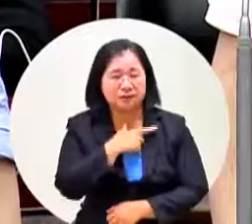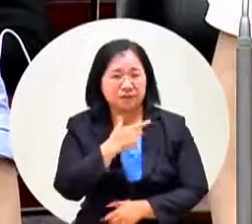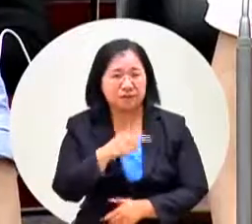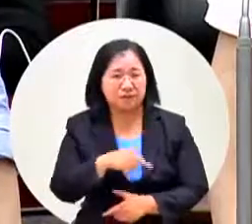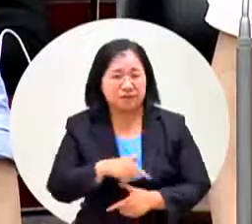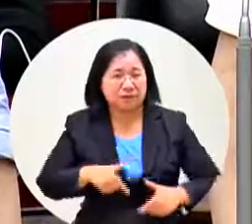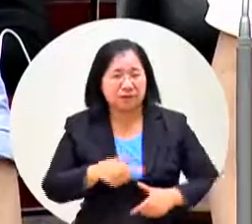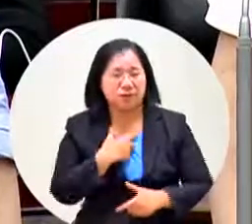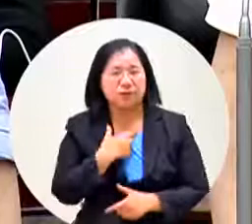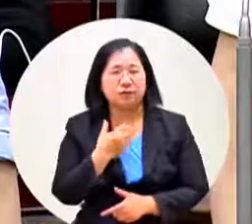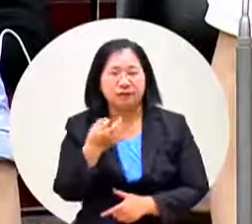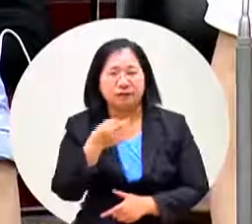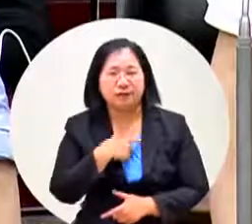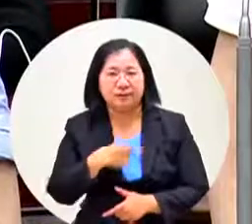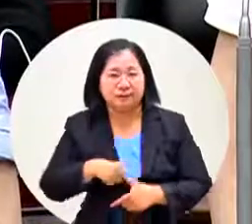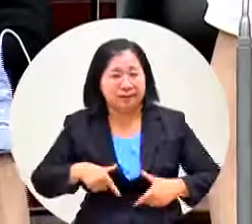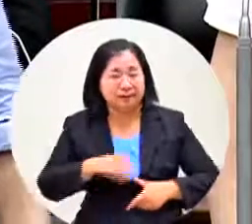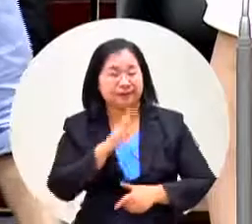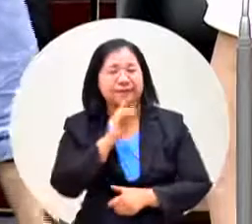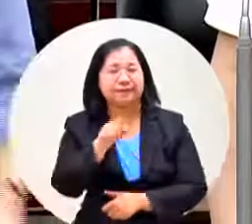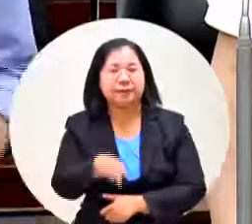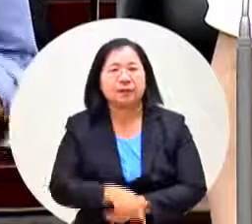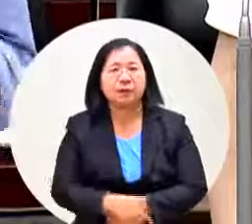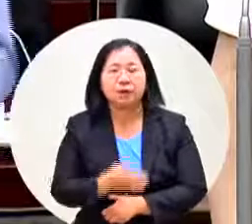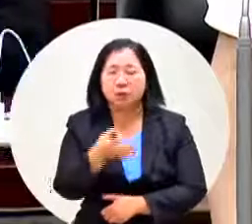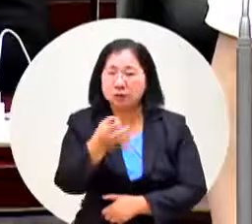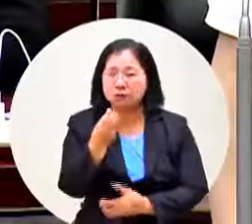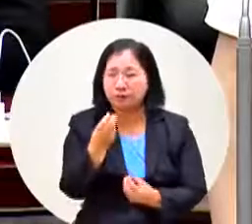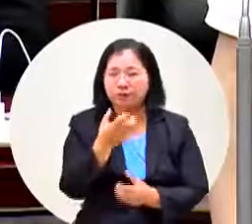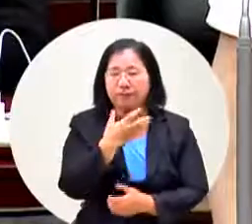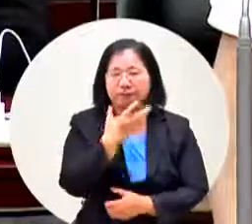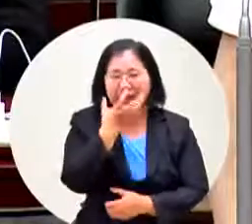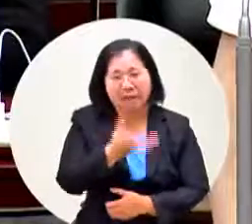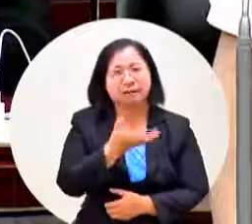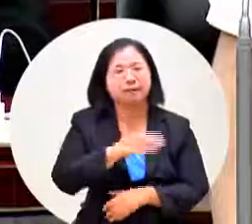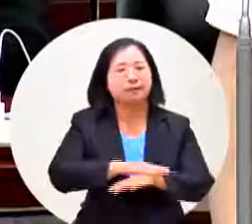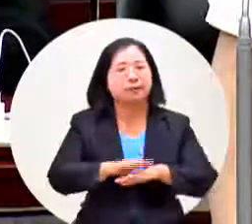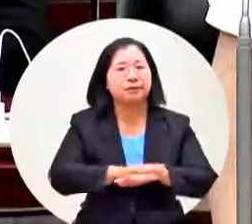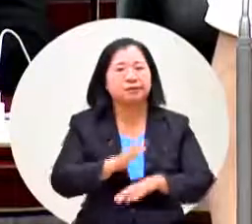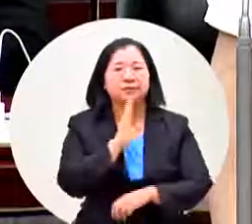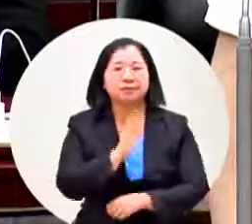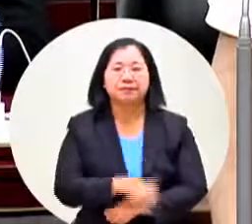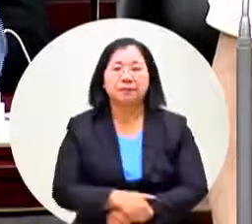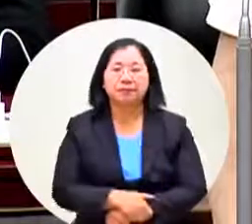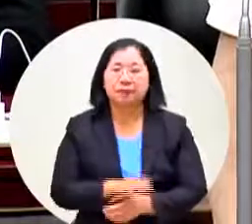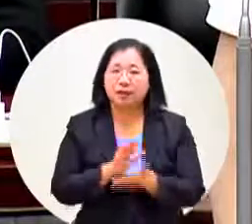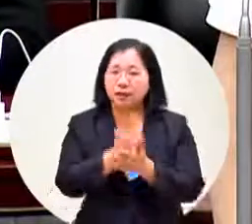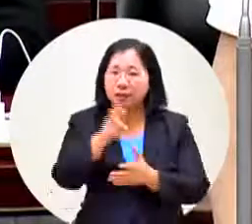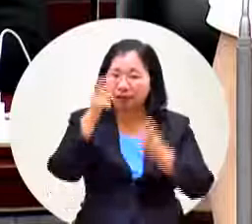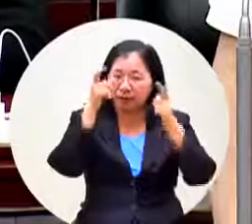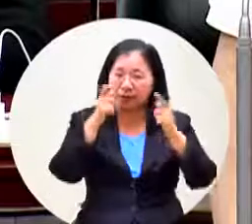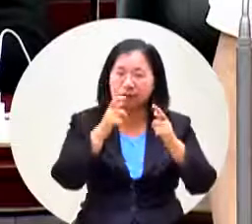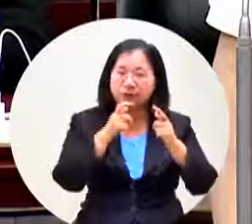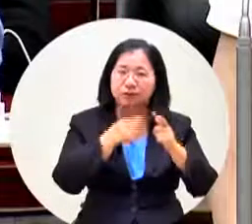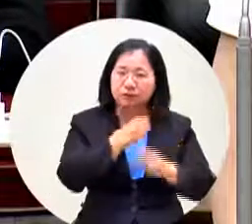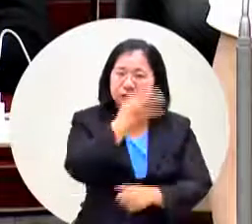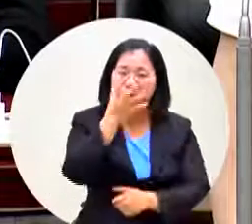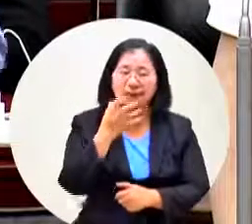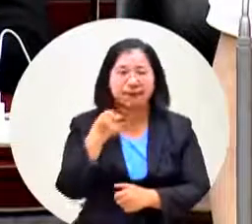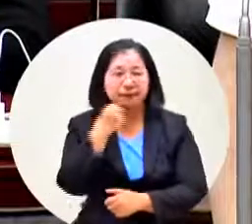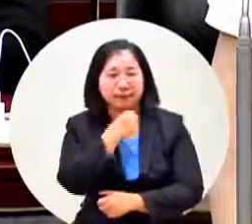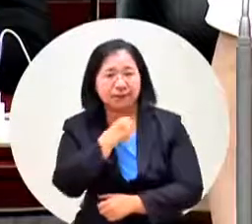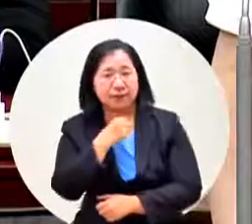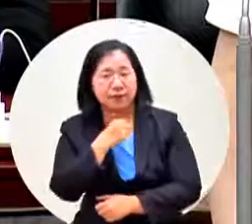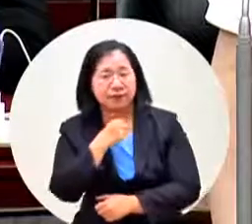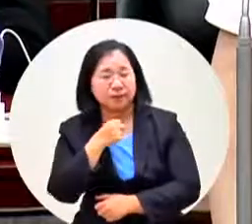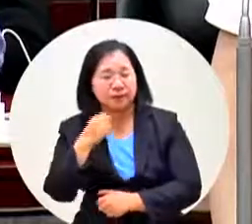一没有钱以后啊，他在竞争的时候他是吃亏吃很大。所以我觉得未来高雄的青年人跟台